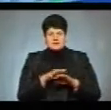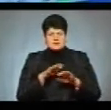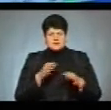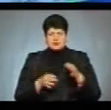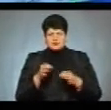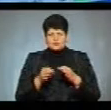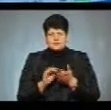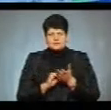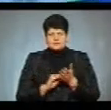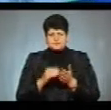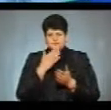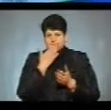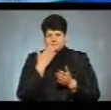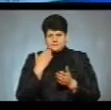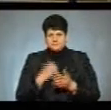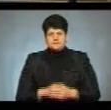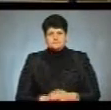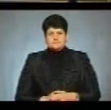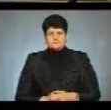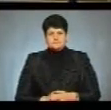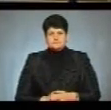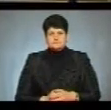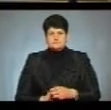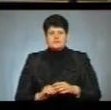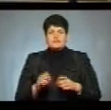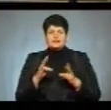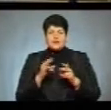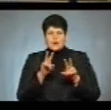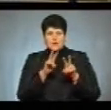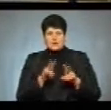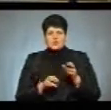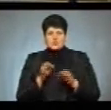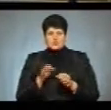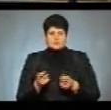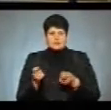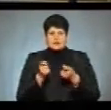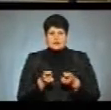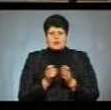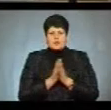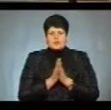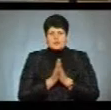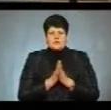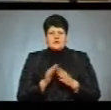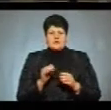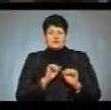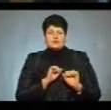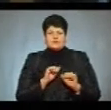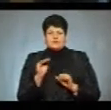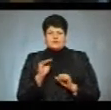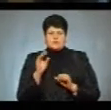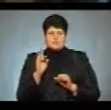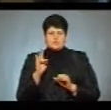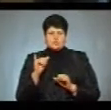у клопотанні не повідомляється. На розгляд суддів також надійшло клопотання від адвоката Федора Нужди, який